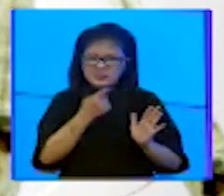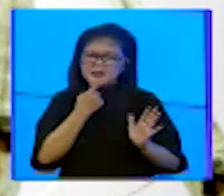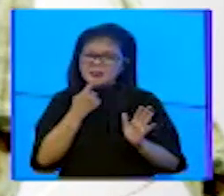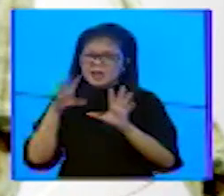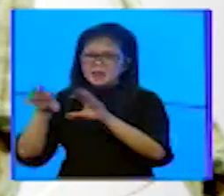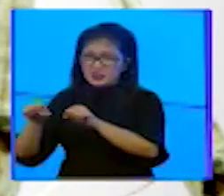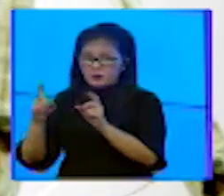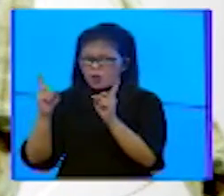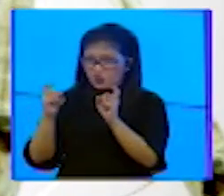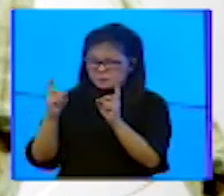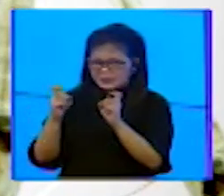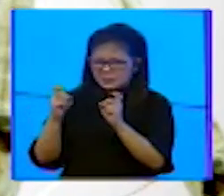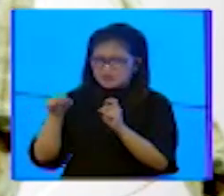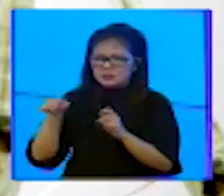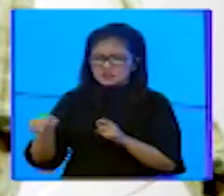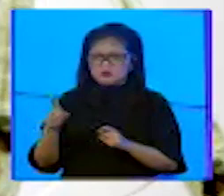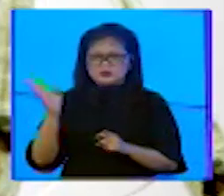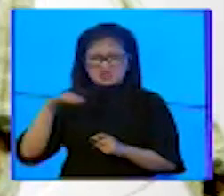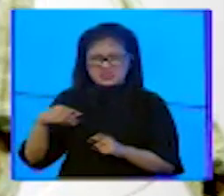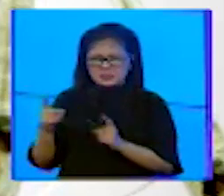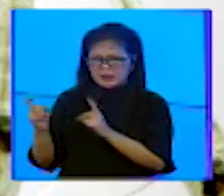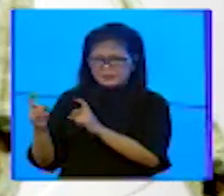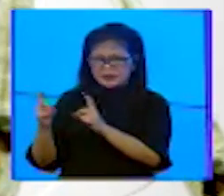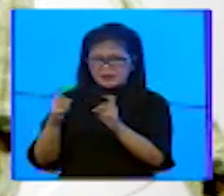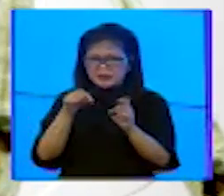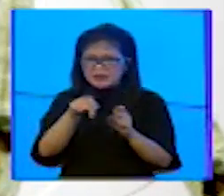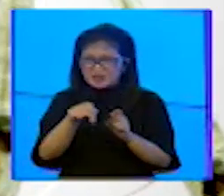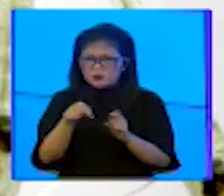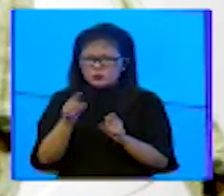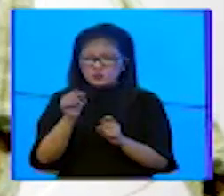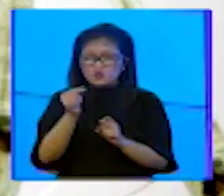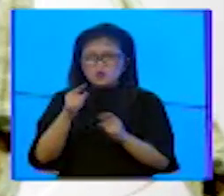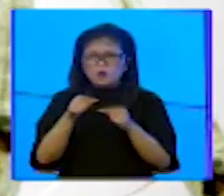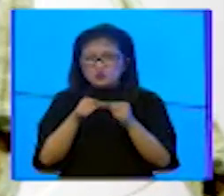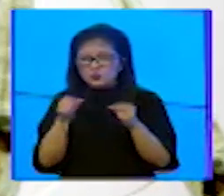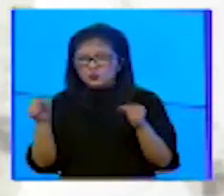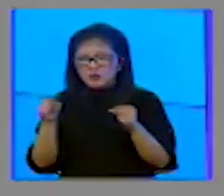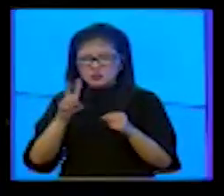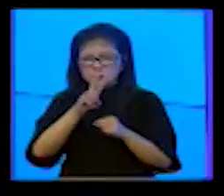mengatur larangan perdagangan benih lobster dan lobster berukuran kurang dari 200 gram ke luar negeri.